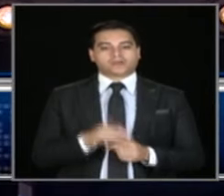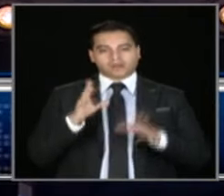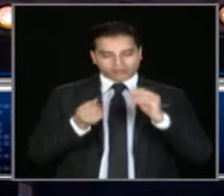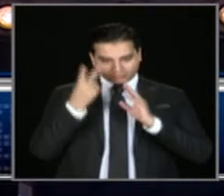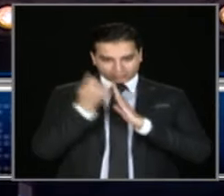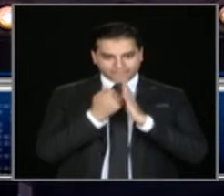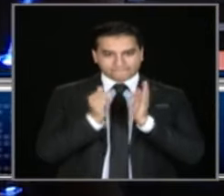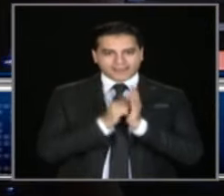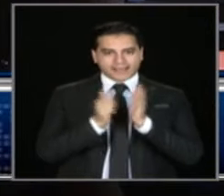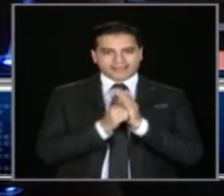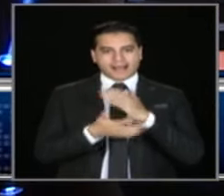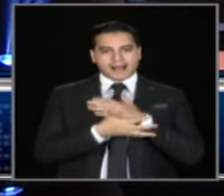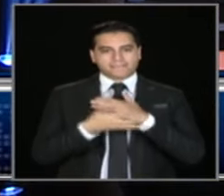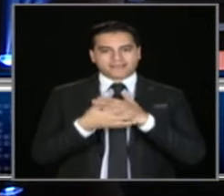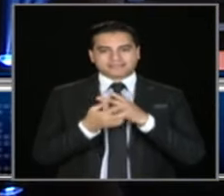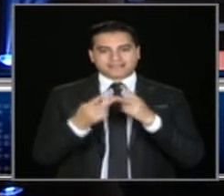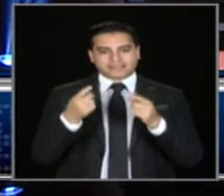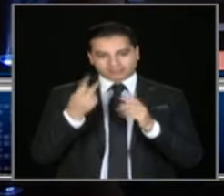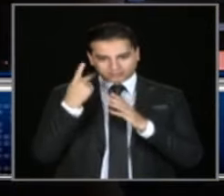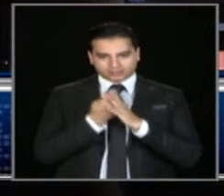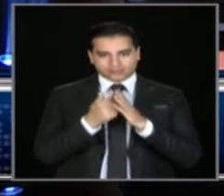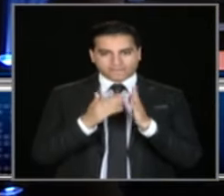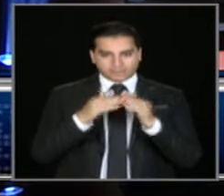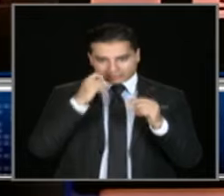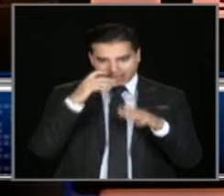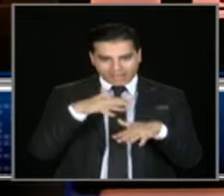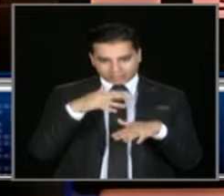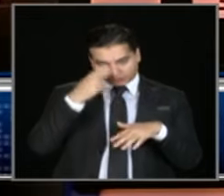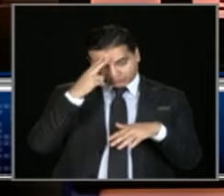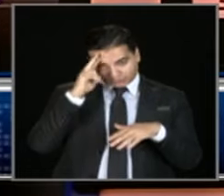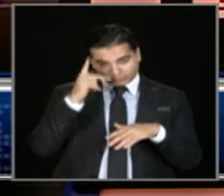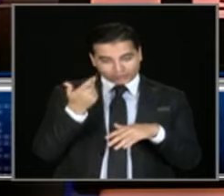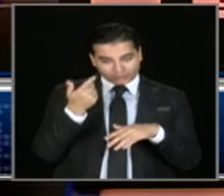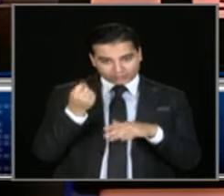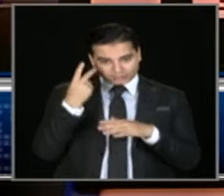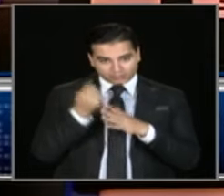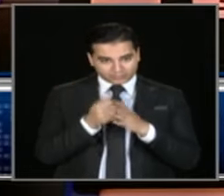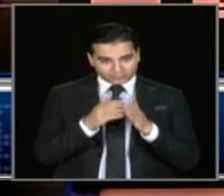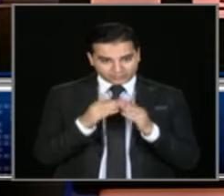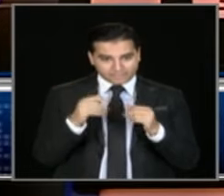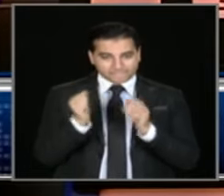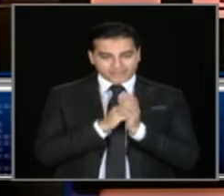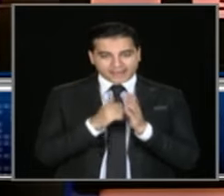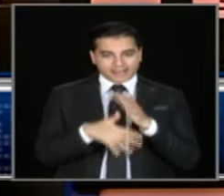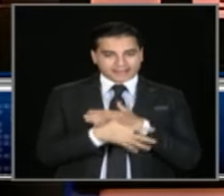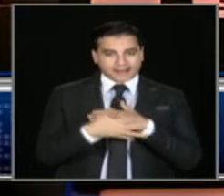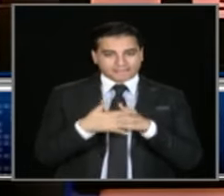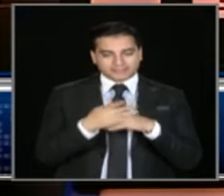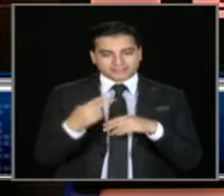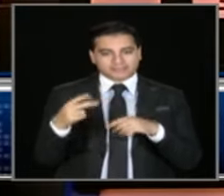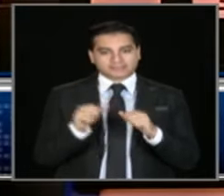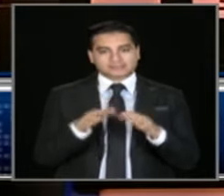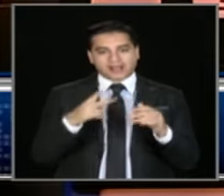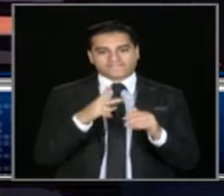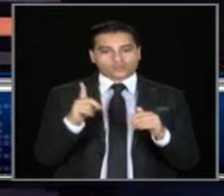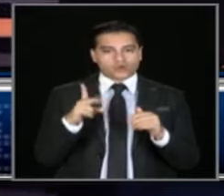روايه بيت المساكين لكاتب مصري معاصر، فمن هو؟ اتنشرت